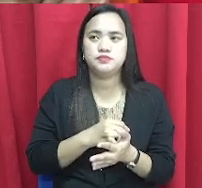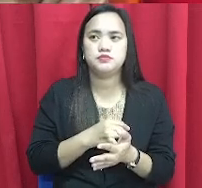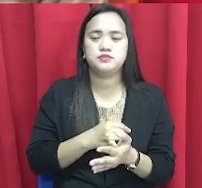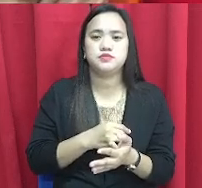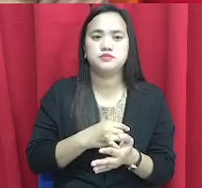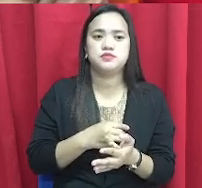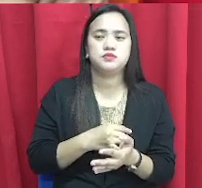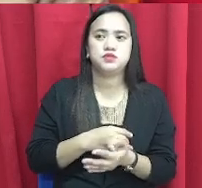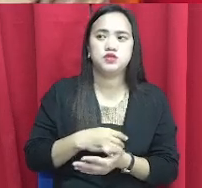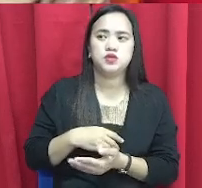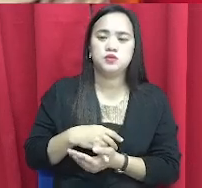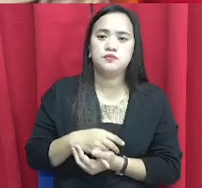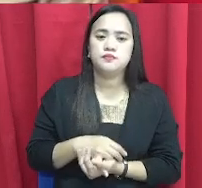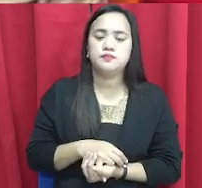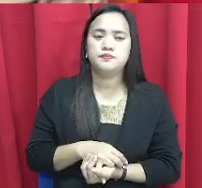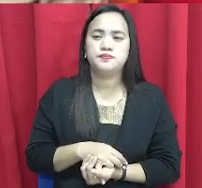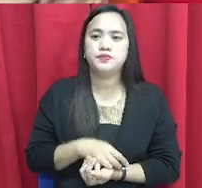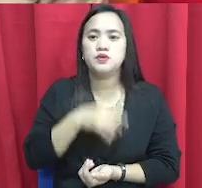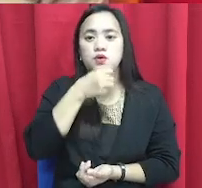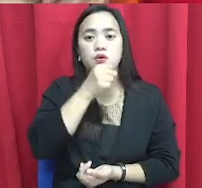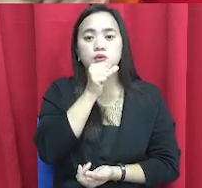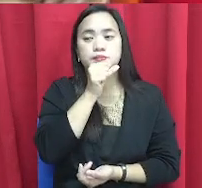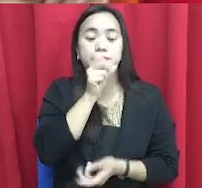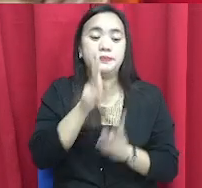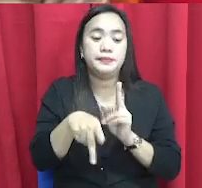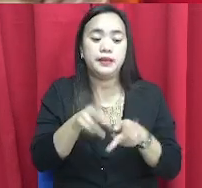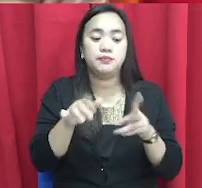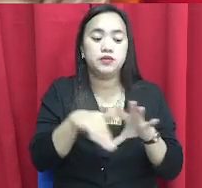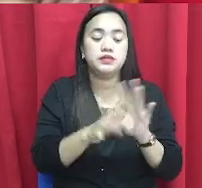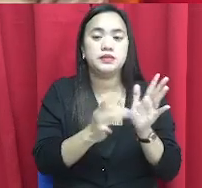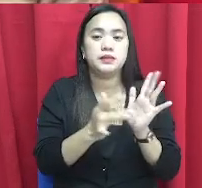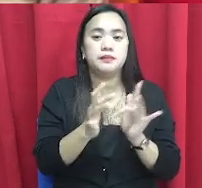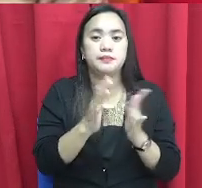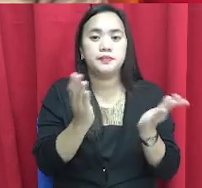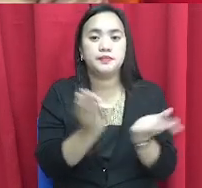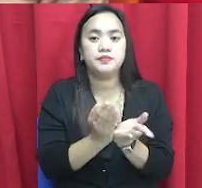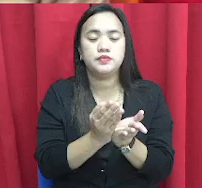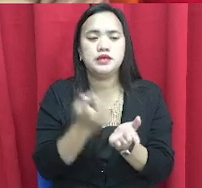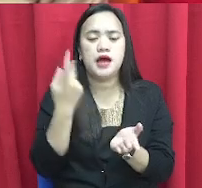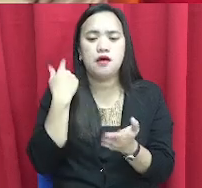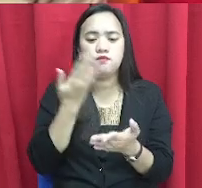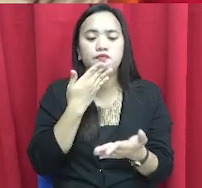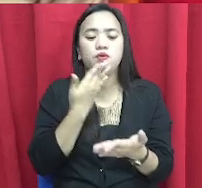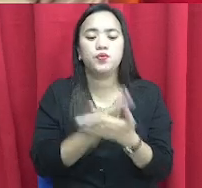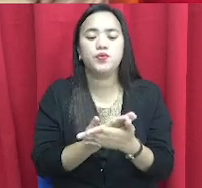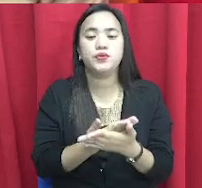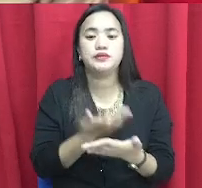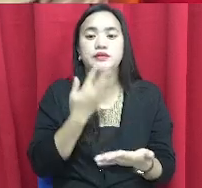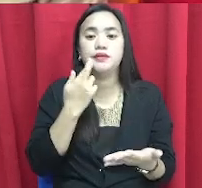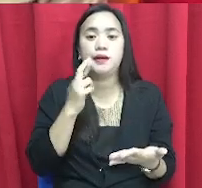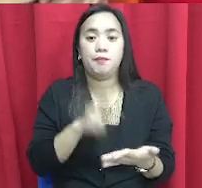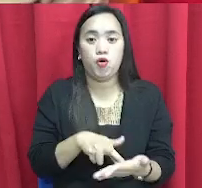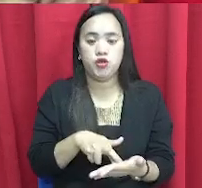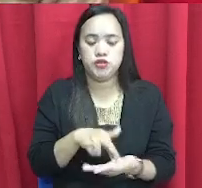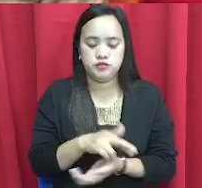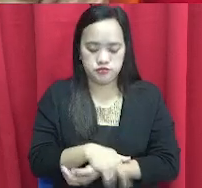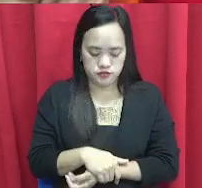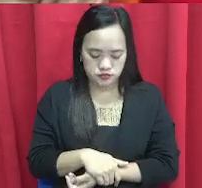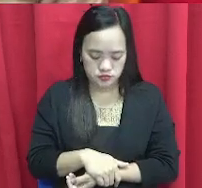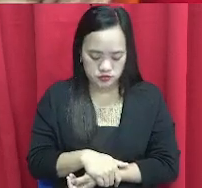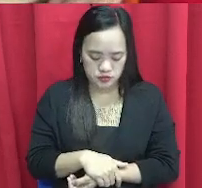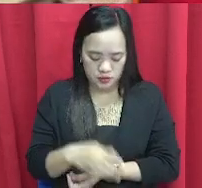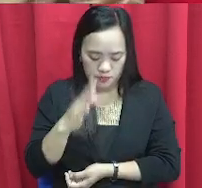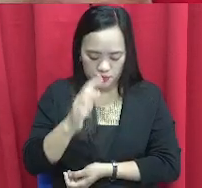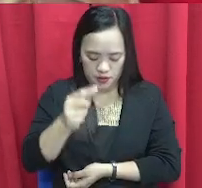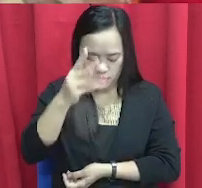report through Faith we understand that we were that the world were Framed by the word of God